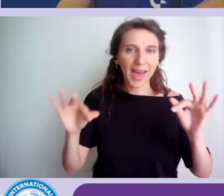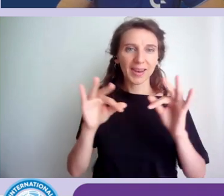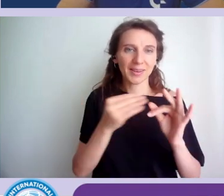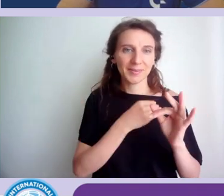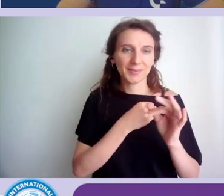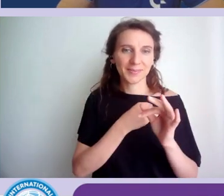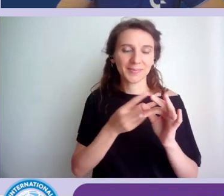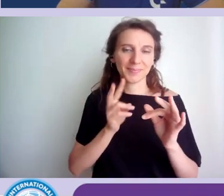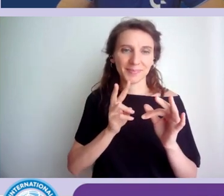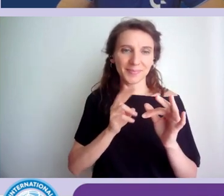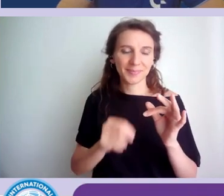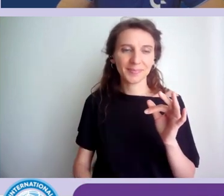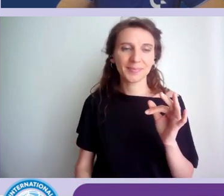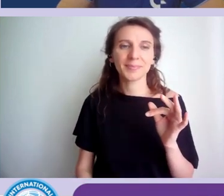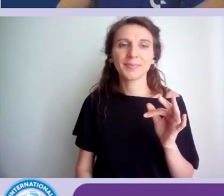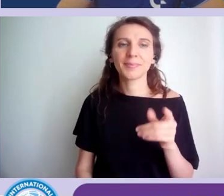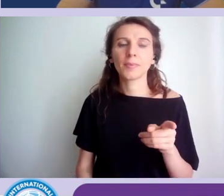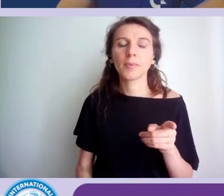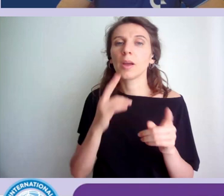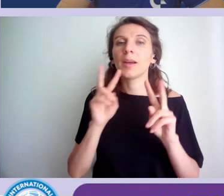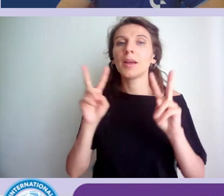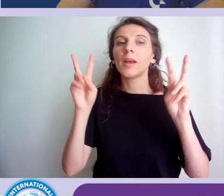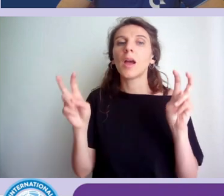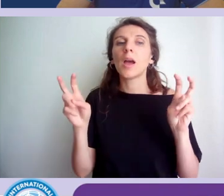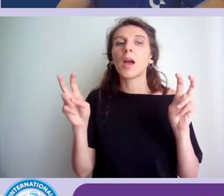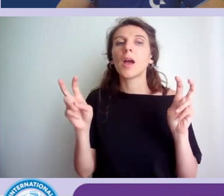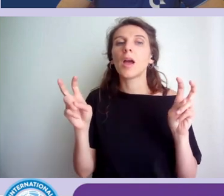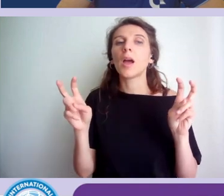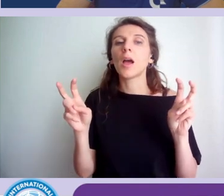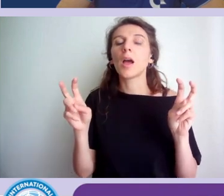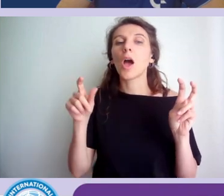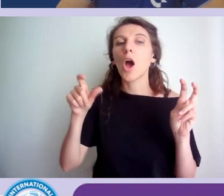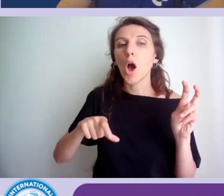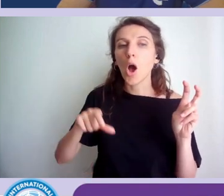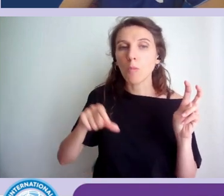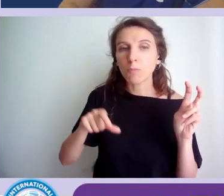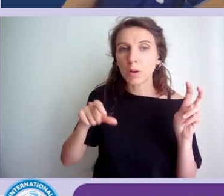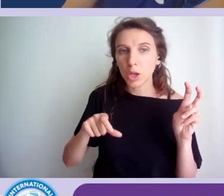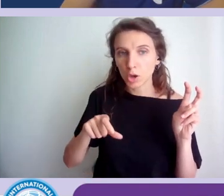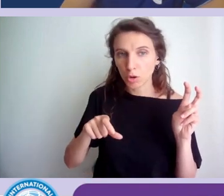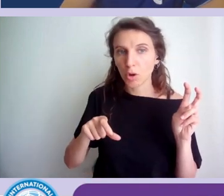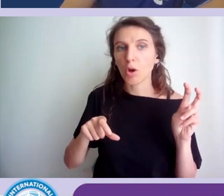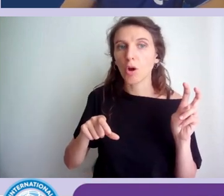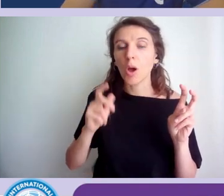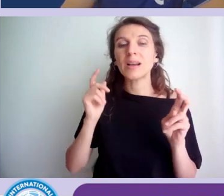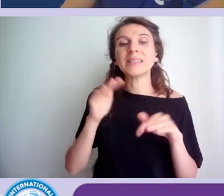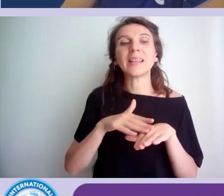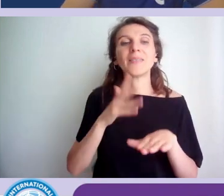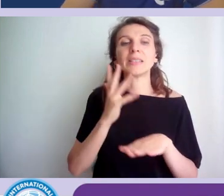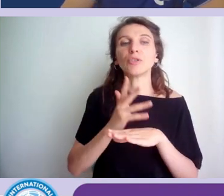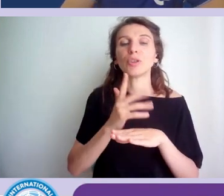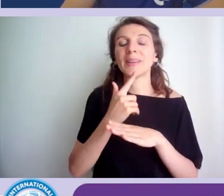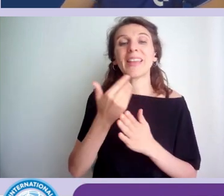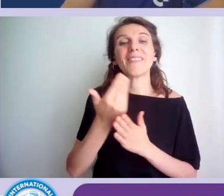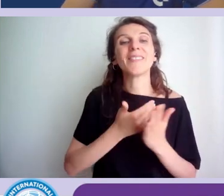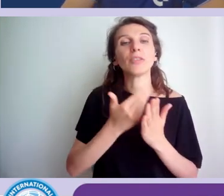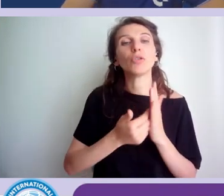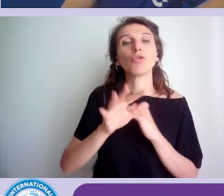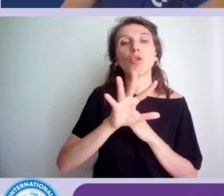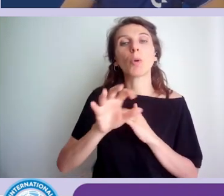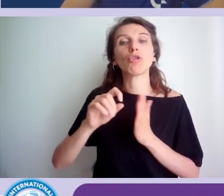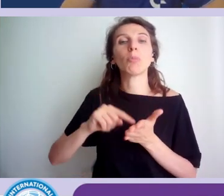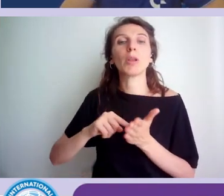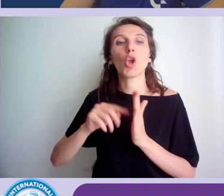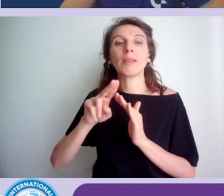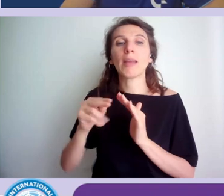in merito all l'obbligo diciamo di fare i servizi accessibili per le aziende che fatturano sopra i 500